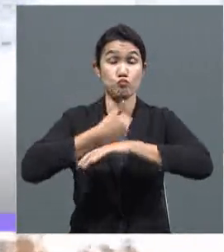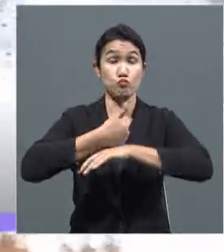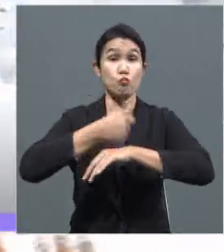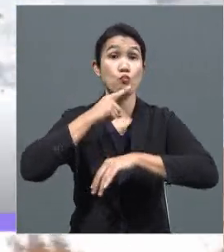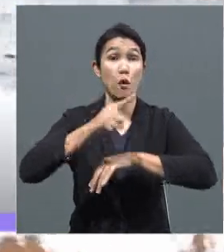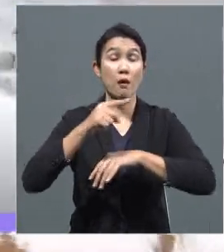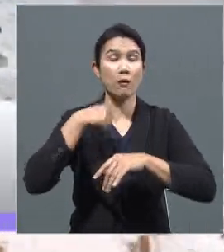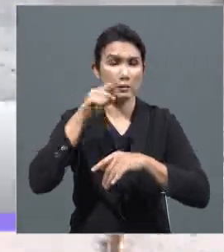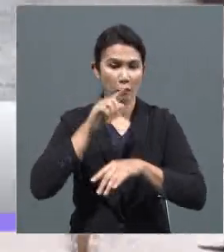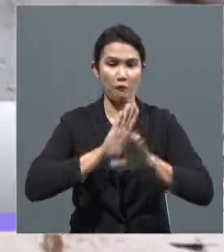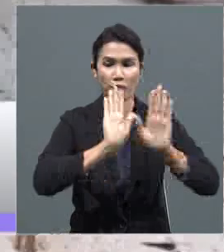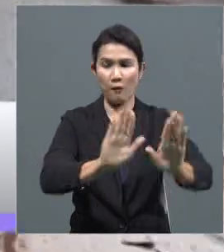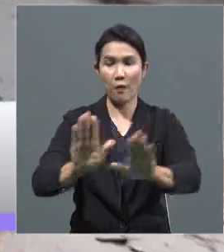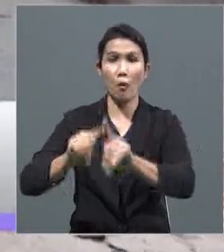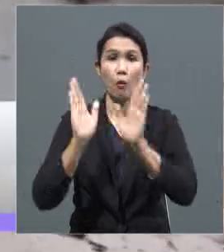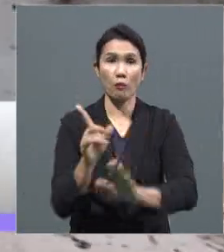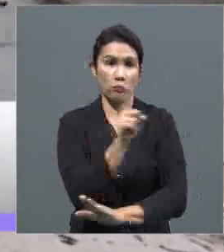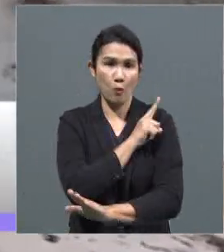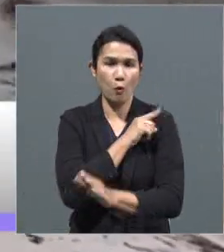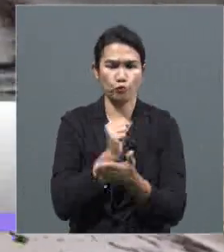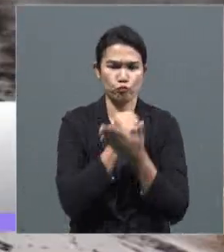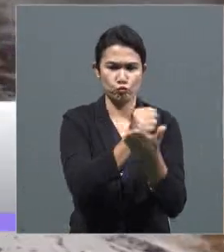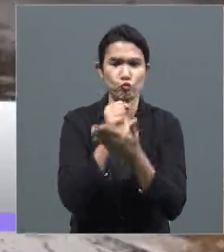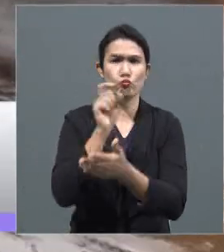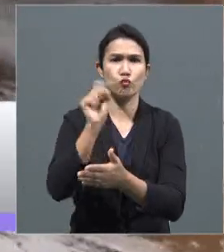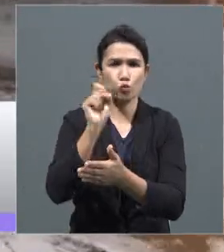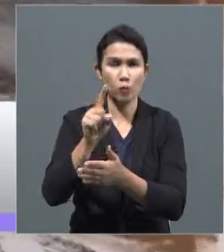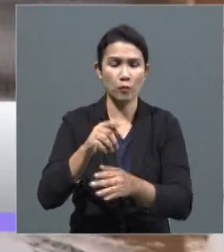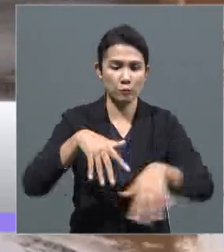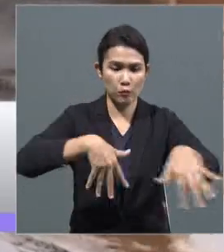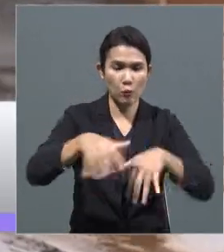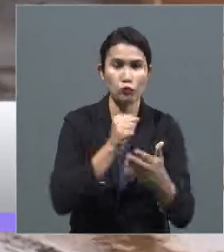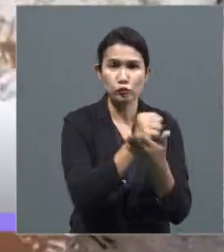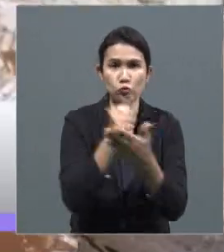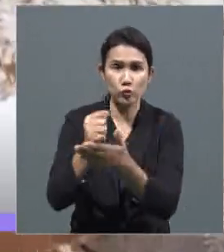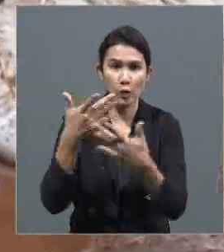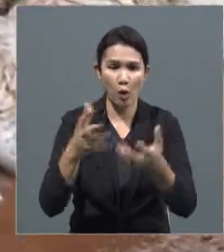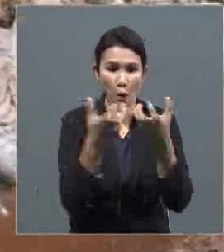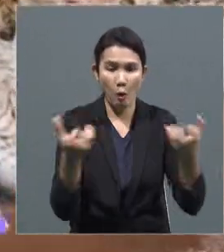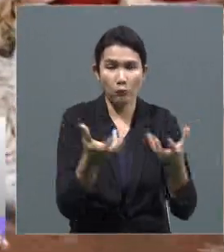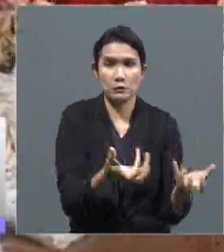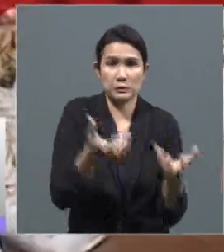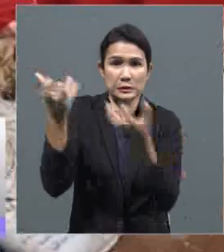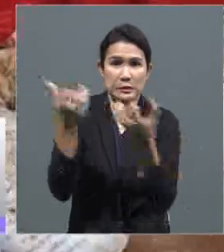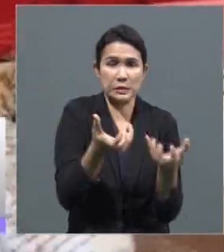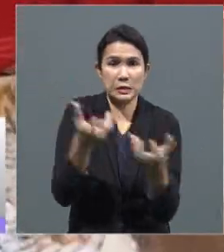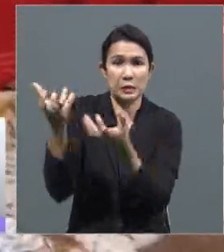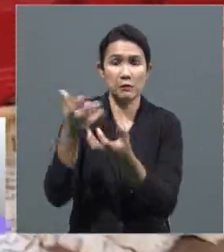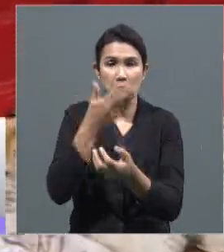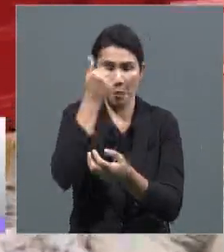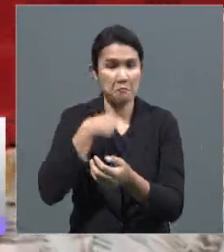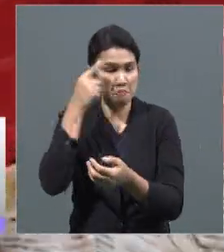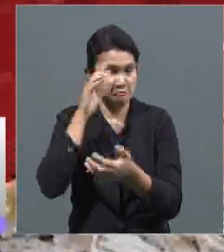ที่เกี่ยวข้องเร่งช่วยเหลือพี่น้องประชาชนแล้วก็ยกของขึ้นที่สูงเฝ้าติดตามสถานการณ์อย่างใกล้ชิดเนื่องจากมีการคาด